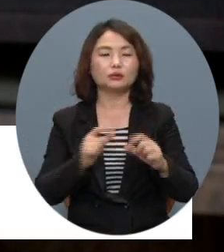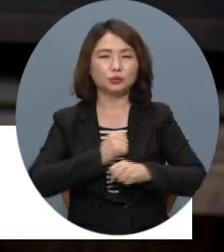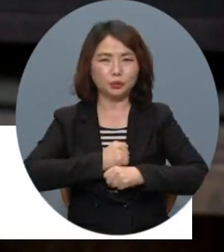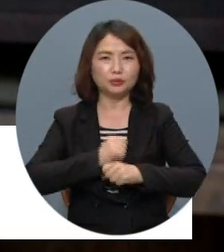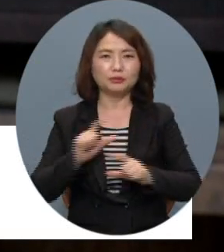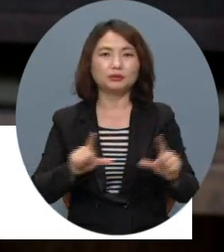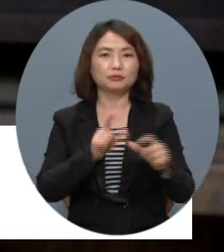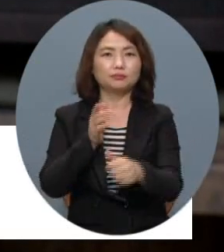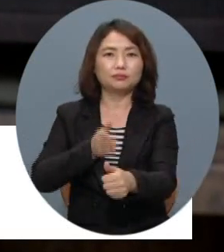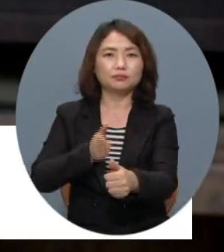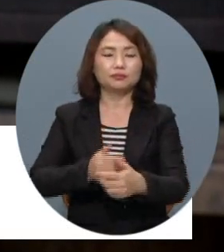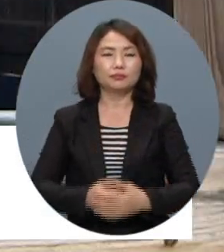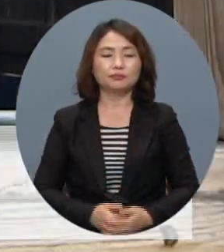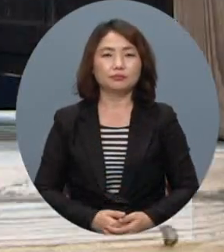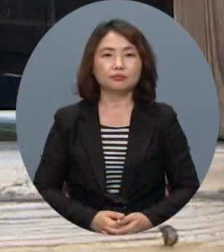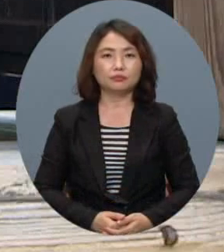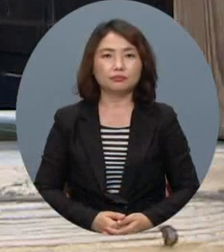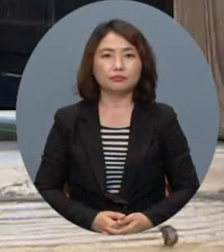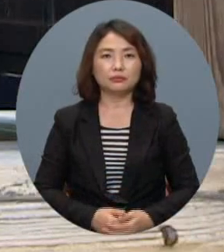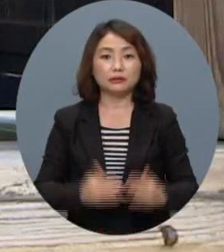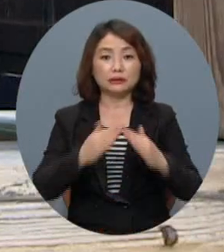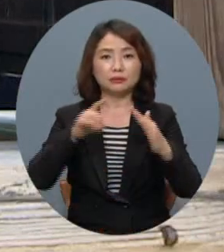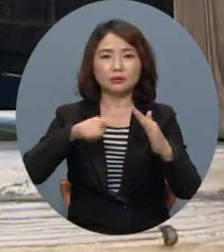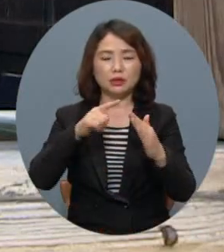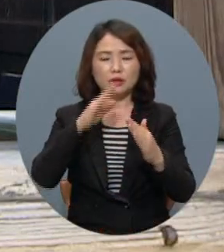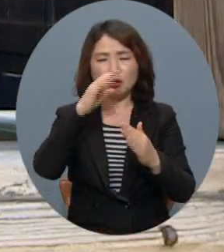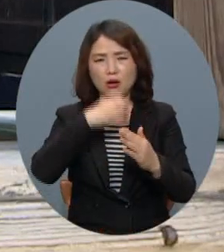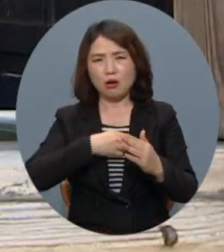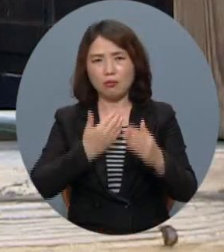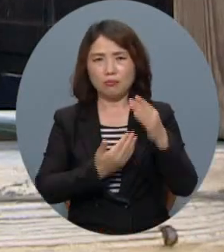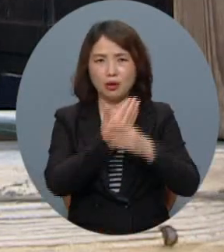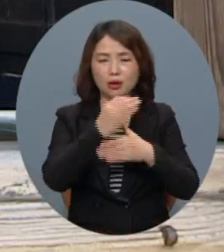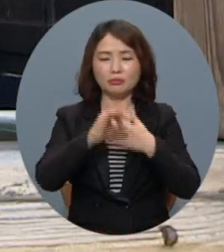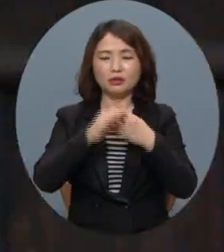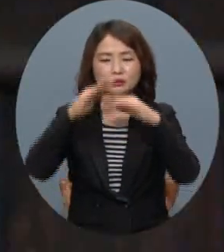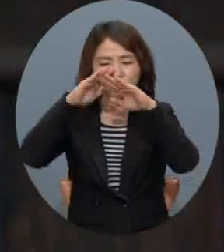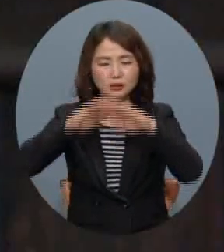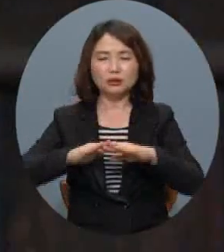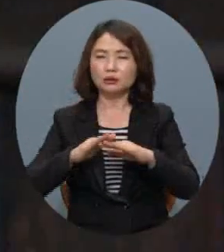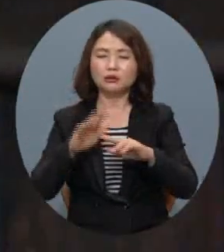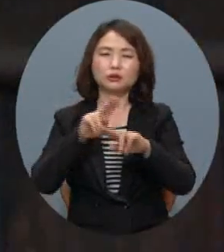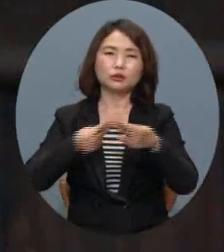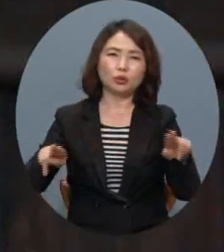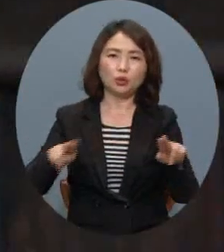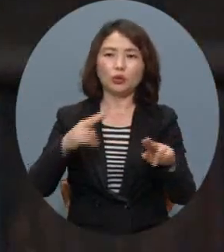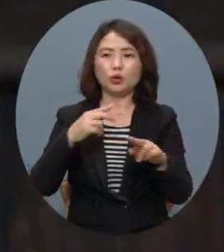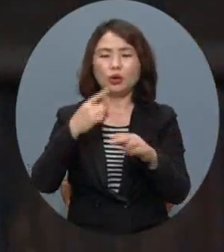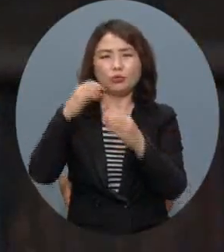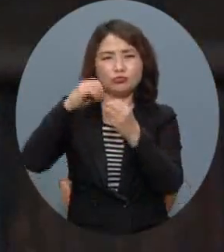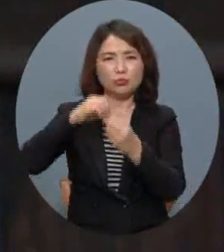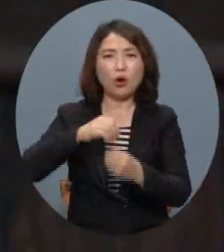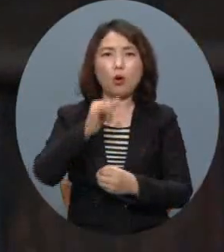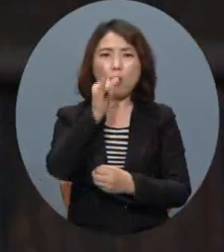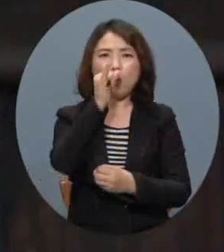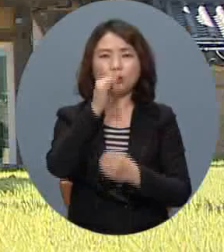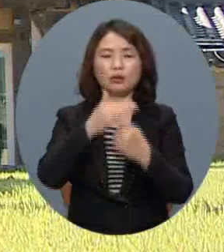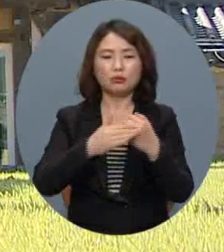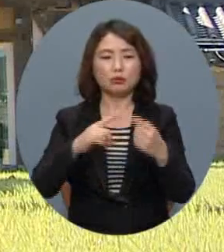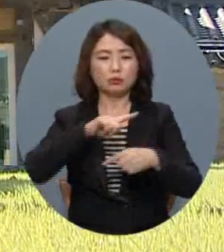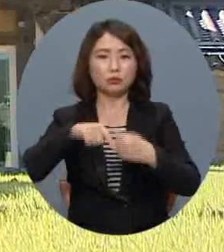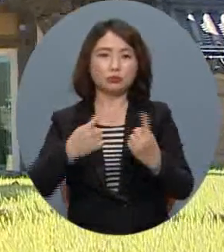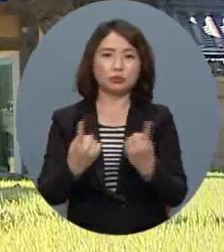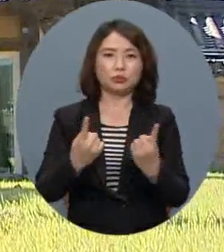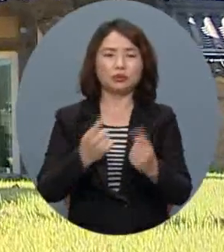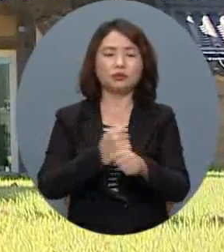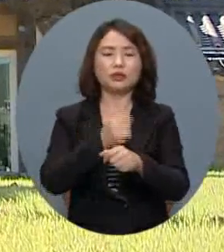중심 알면서 지내도록 하자 집안에 우환이 있으면 제사를 지내지 않았다 는 풍습 에서도 알 수 있듯이 융통성있게